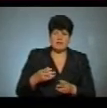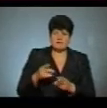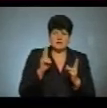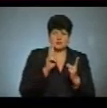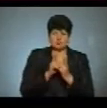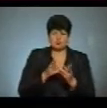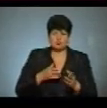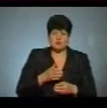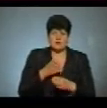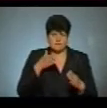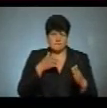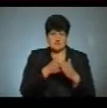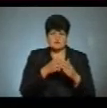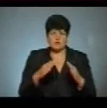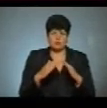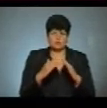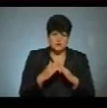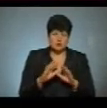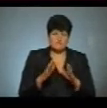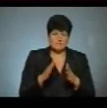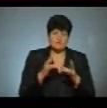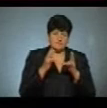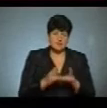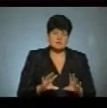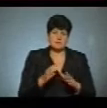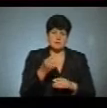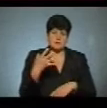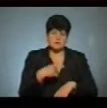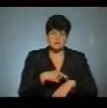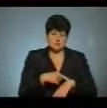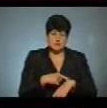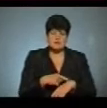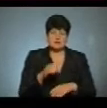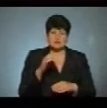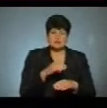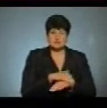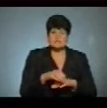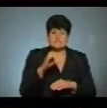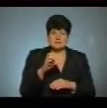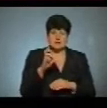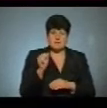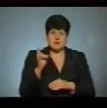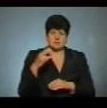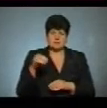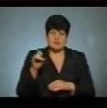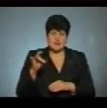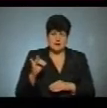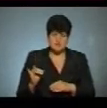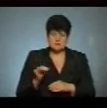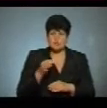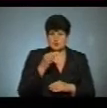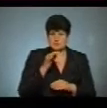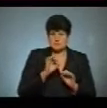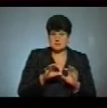врізався в будинок. Аварія сталася близько 15-ї години на проспекті Степана Бандери поблизу зупинки «Стадіон», розповіла суспільному речниця патрульної